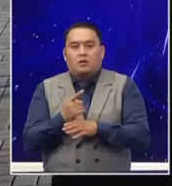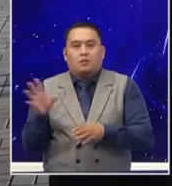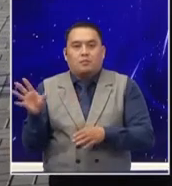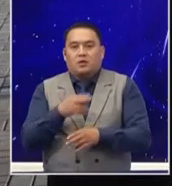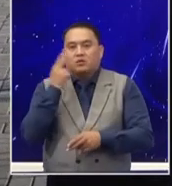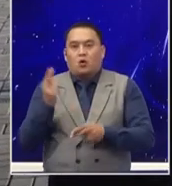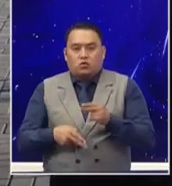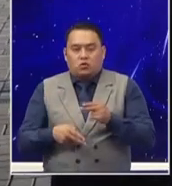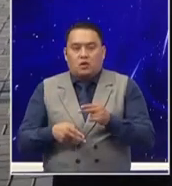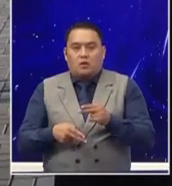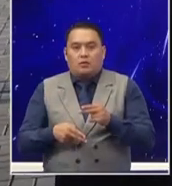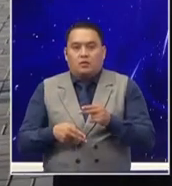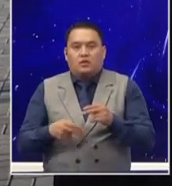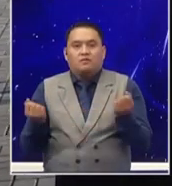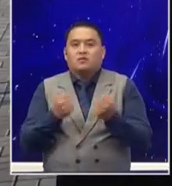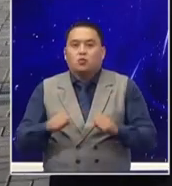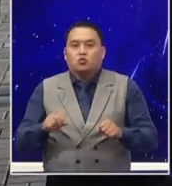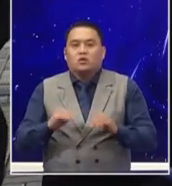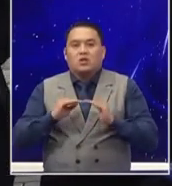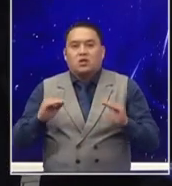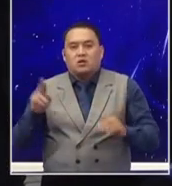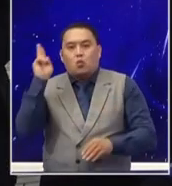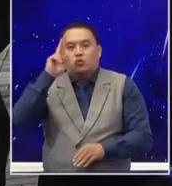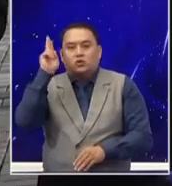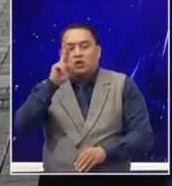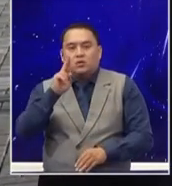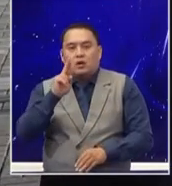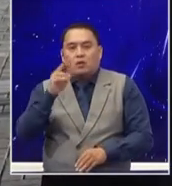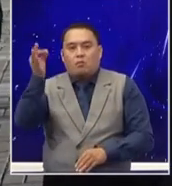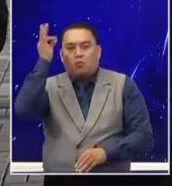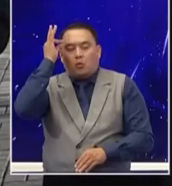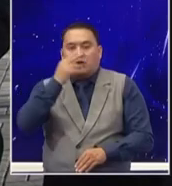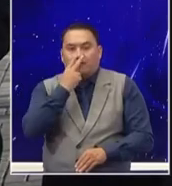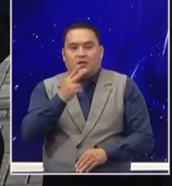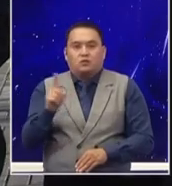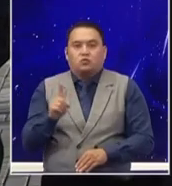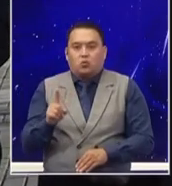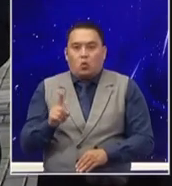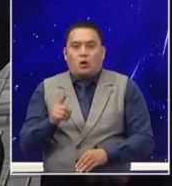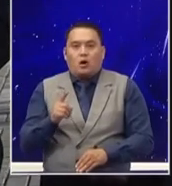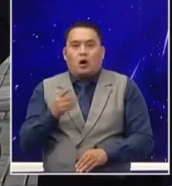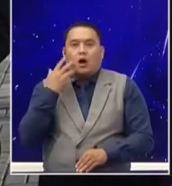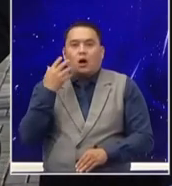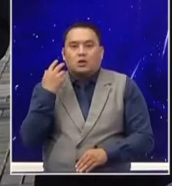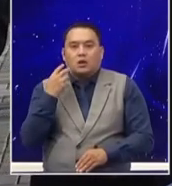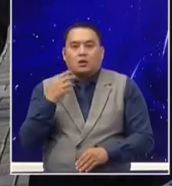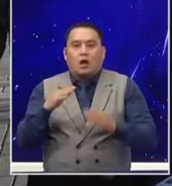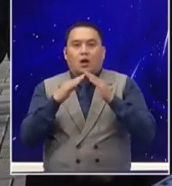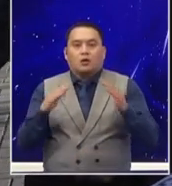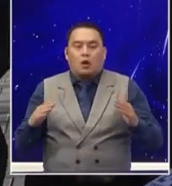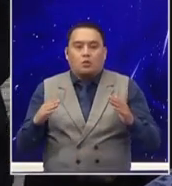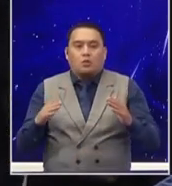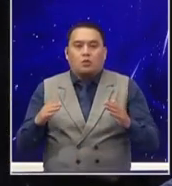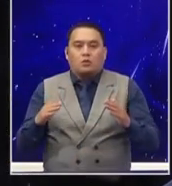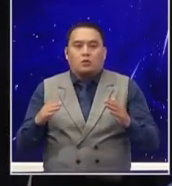мы закончить. Там не может быть, чтобы дети бегали куда-то, вот как, помните, было такое, куда-то залазили на крышу или на бугор.